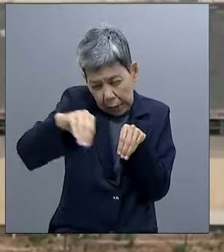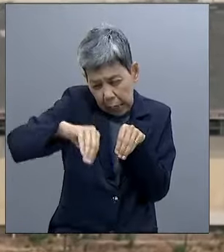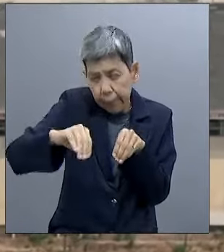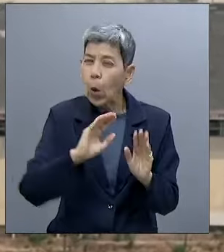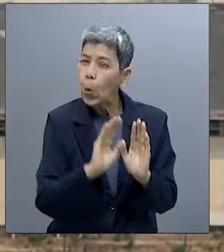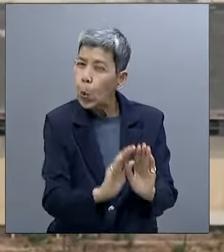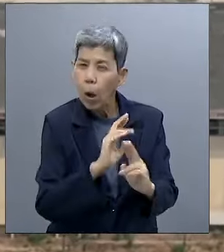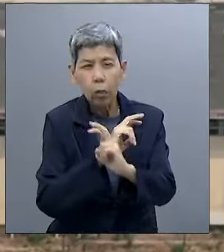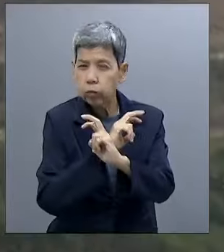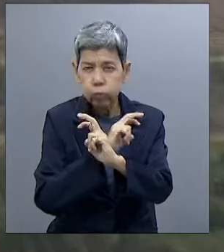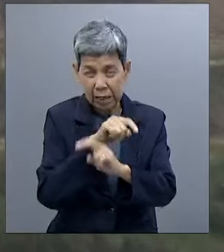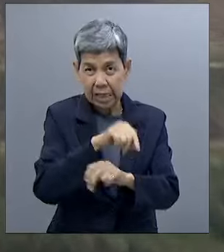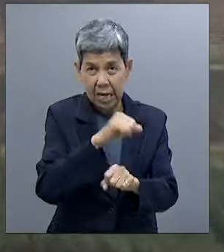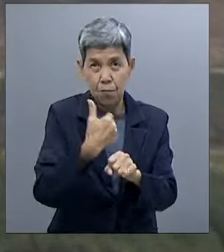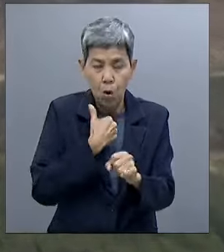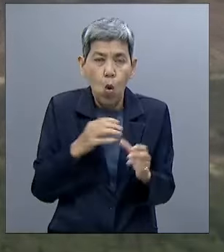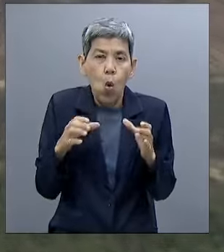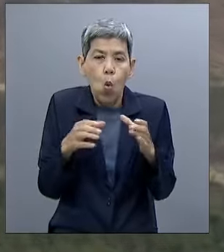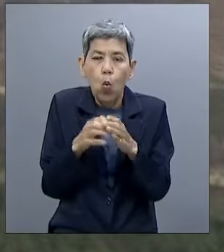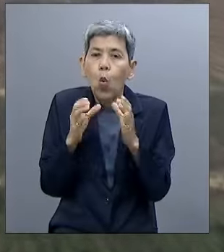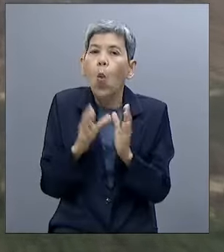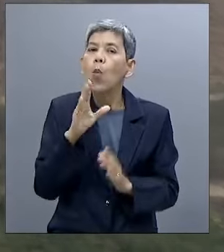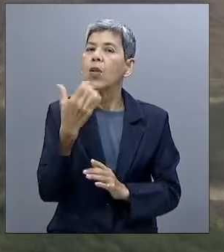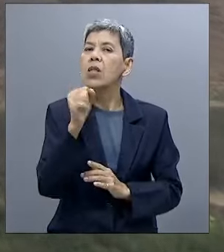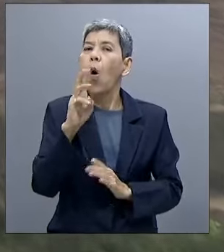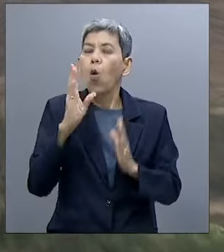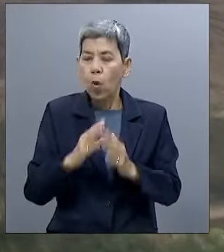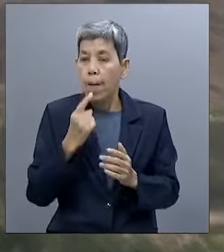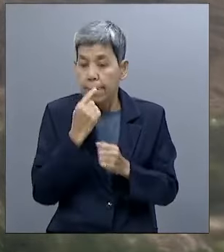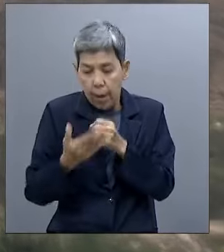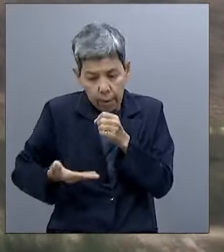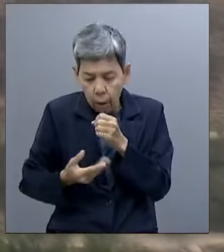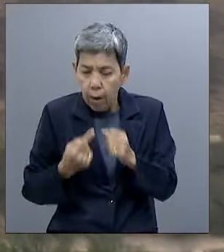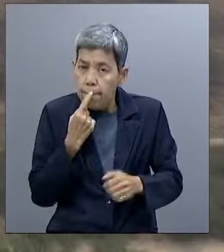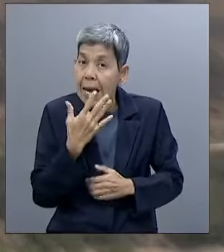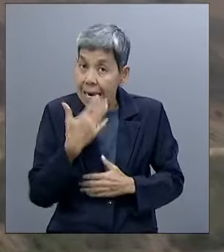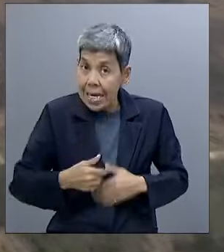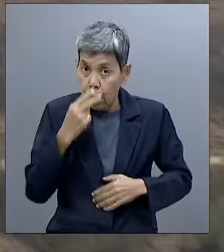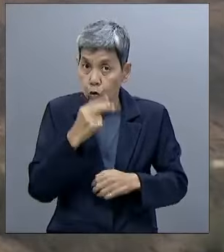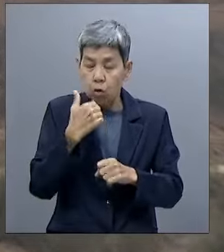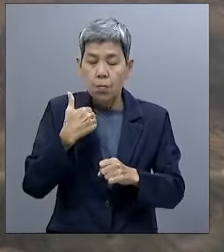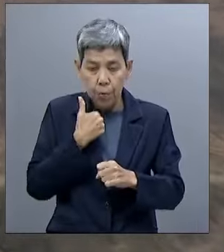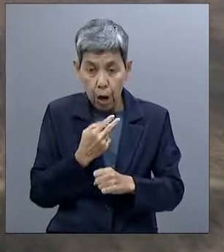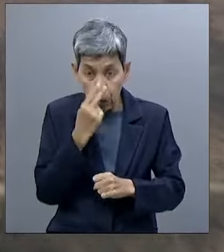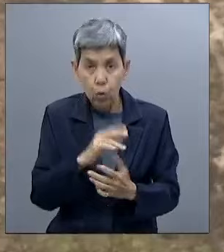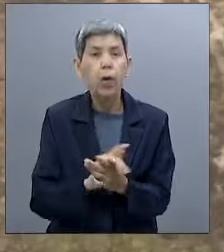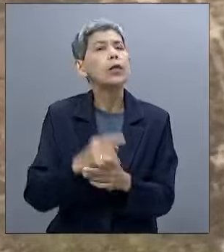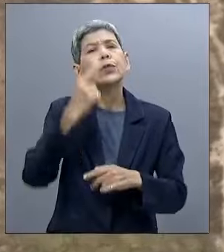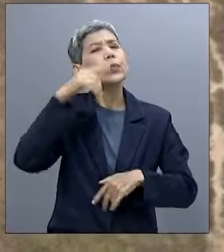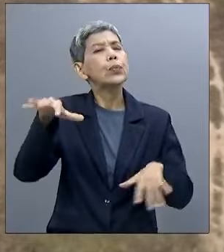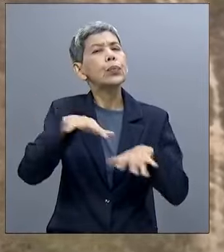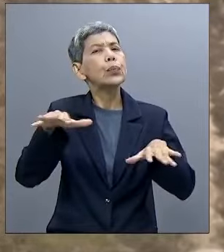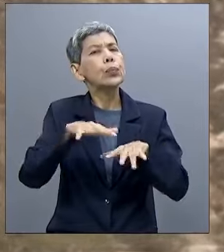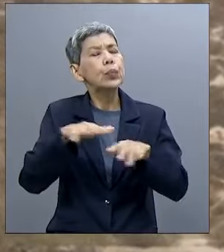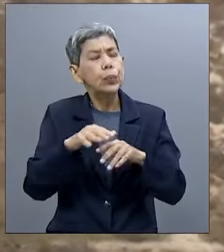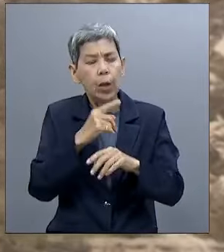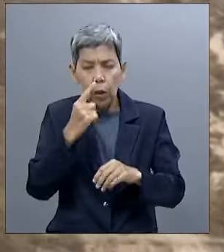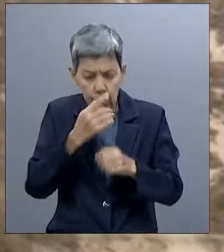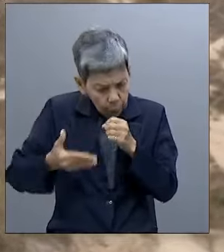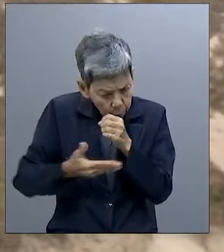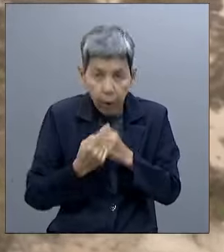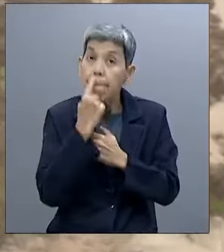ดยมีกลุ่มเสี่ยงทั้งหมด16คนโดยเก็บผลเลือดและผลปัสสาวะปรากฏว่าผลออกมาเป็นปกติค่ะและได้มีการตรวจสอบสิ่งแ